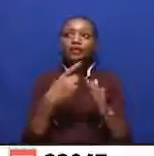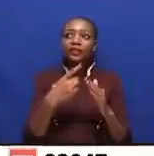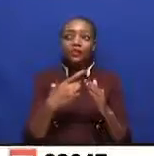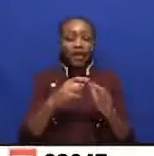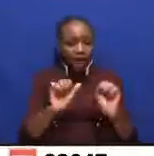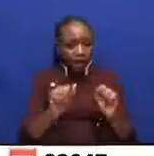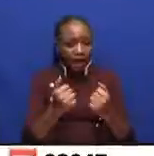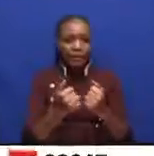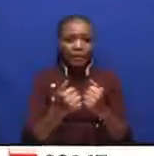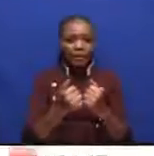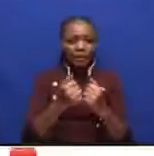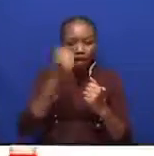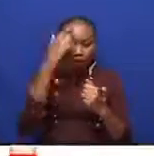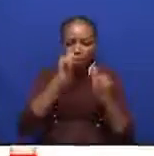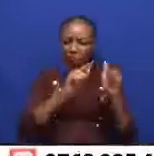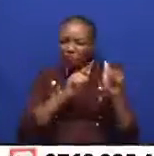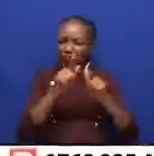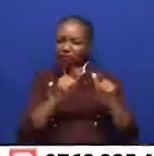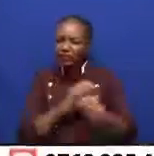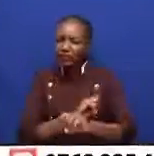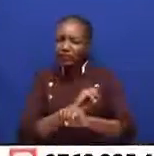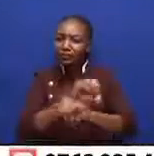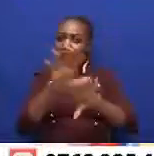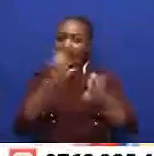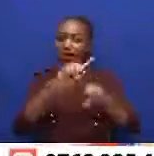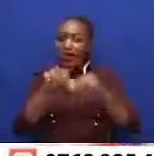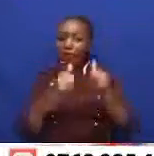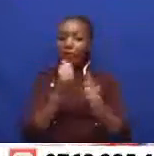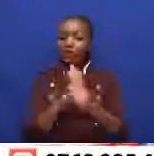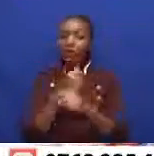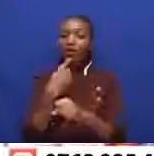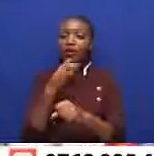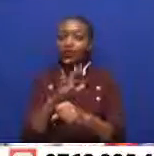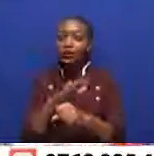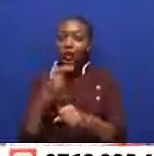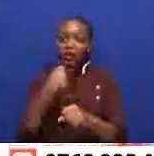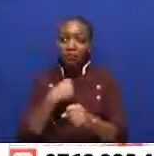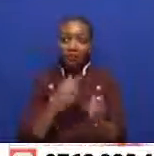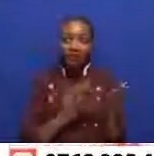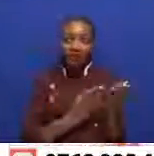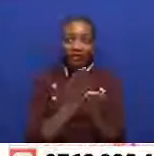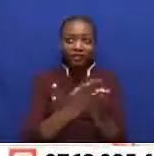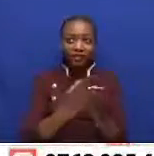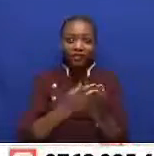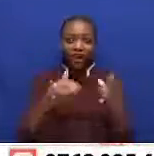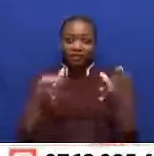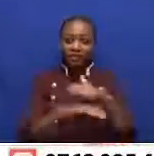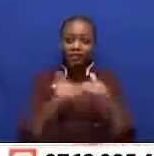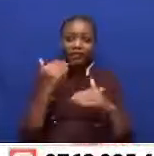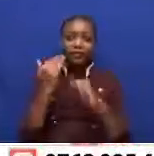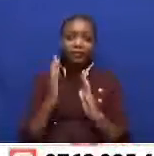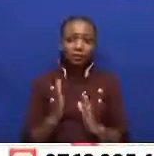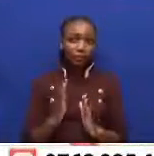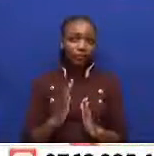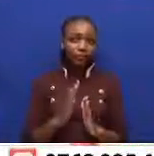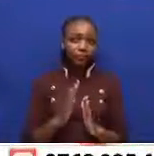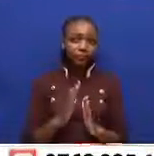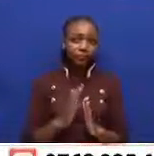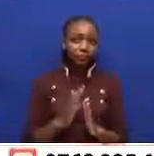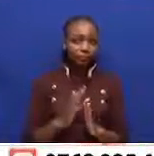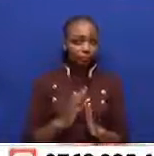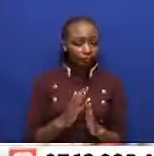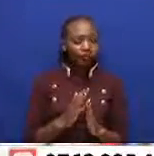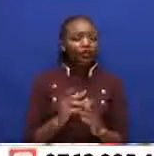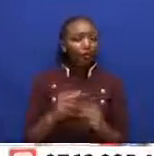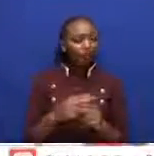na propaganda zinazoenezwa kuhusu utendakazi wake. Nimehudumu kama naibu wa speaker kwa kipindi